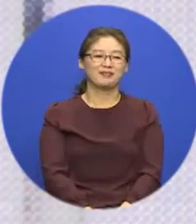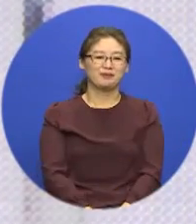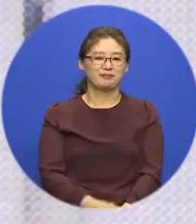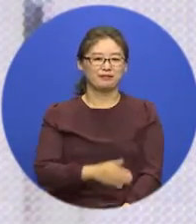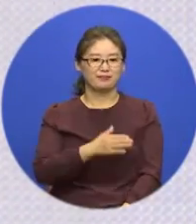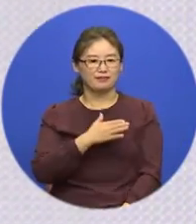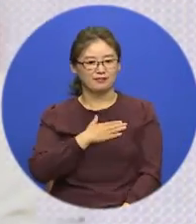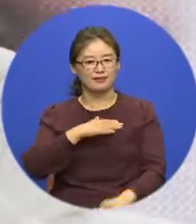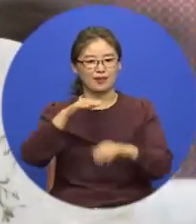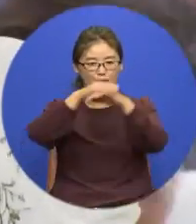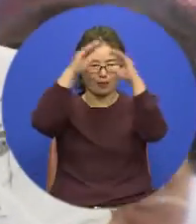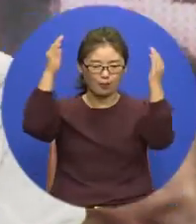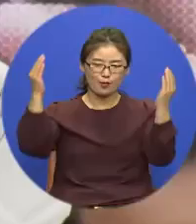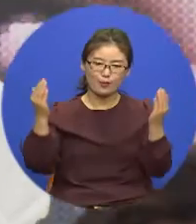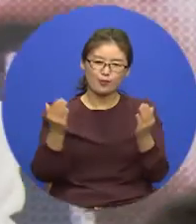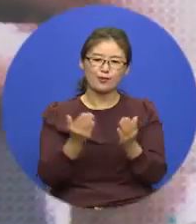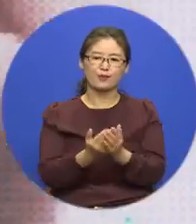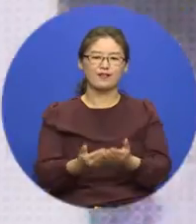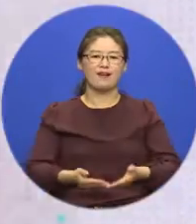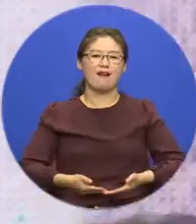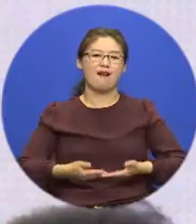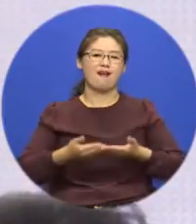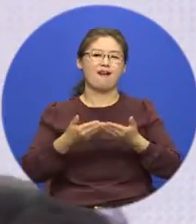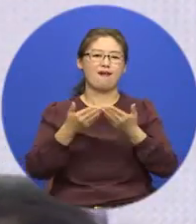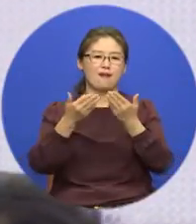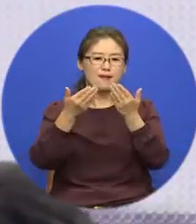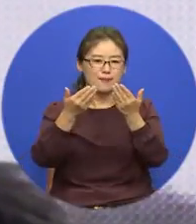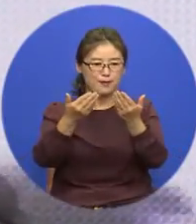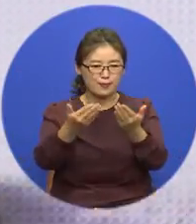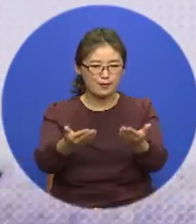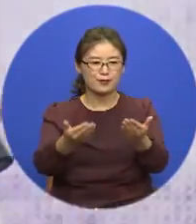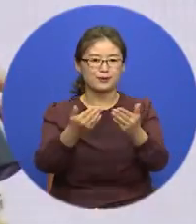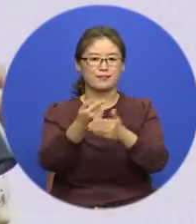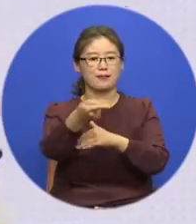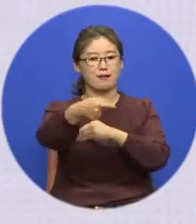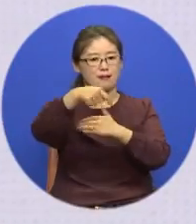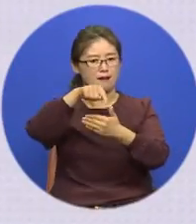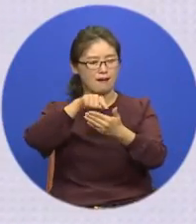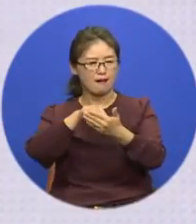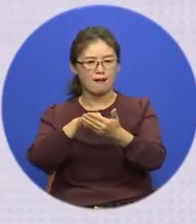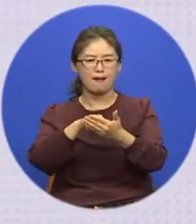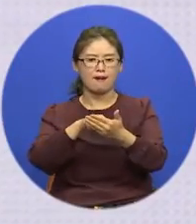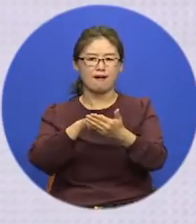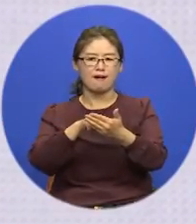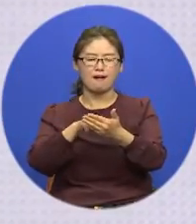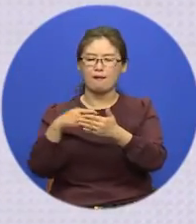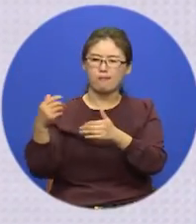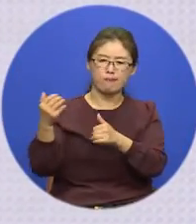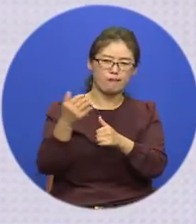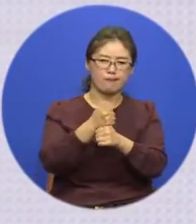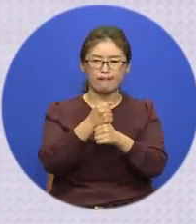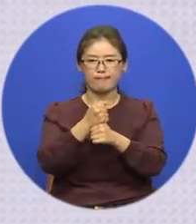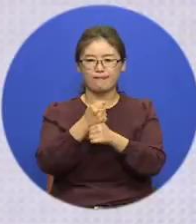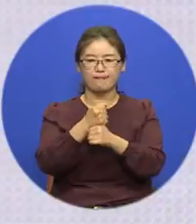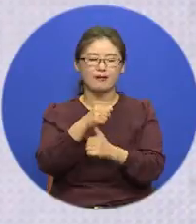내 모든 게 다 들어왔다. 그 마음을 잡을 수는